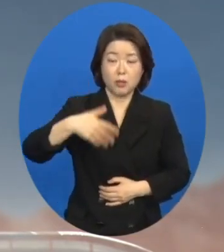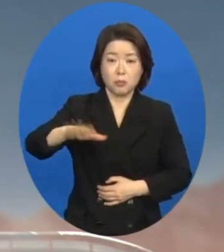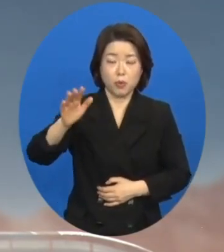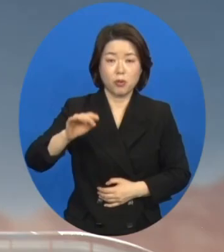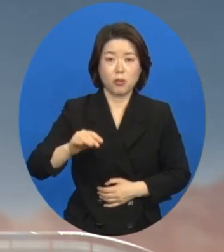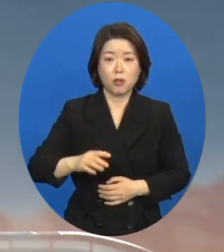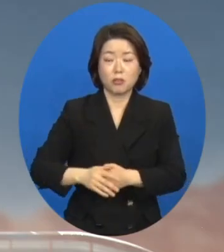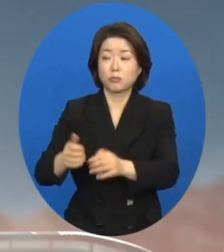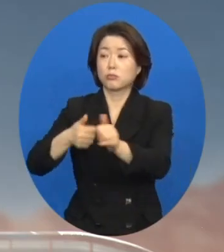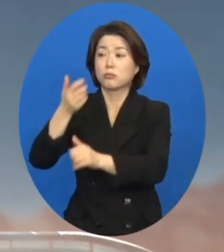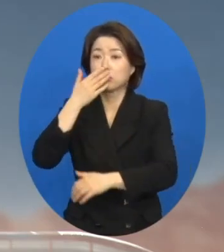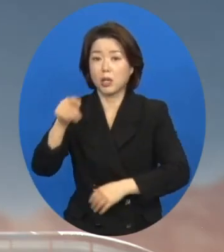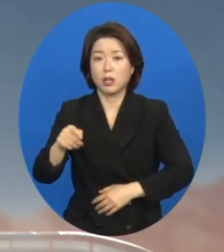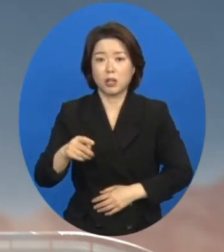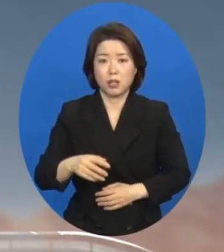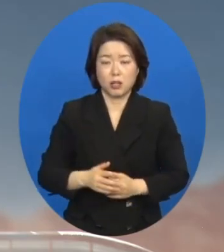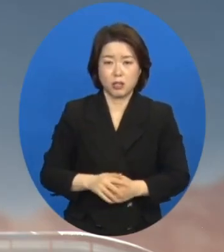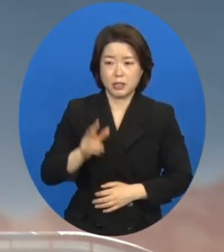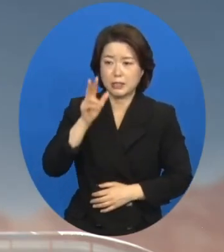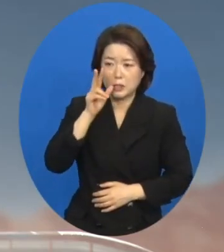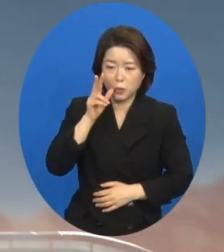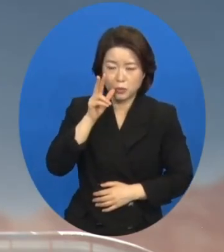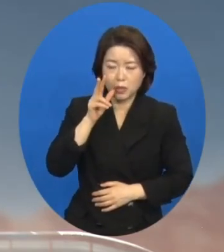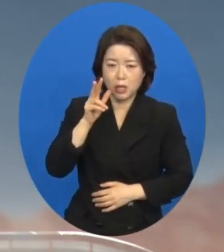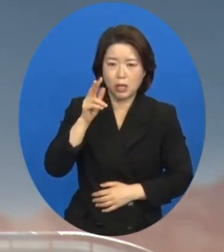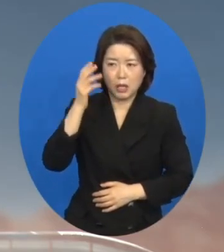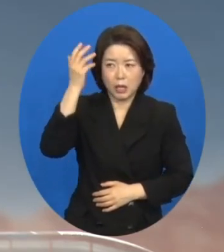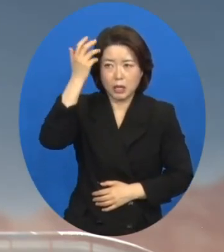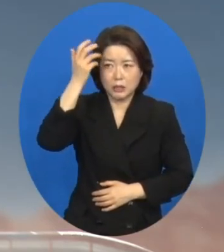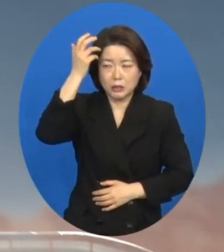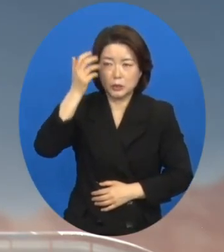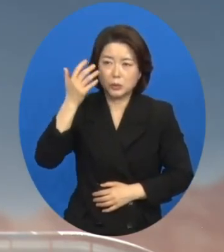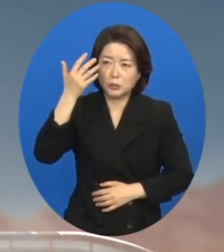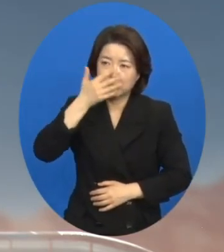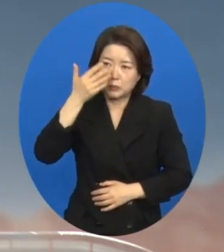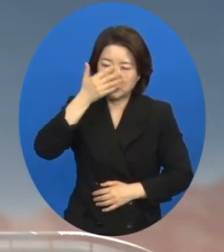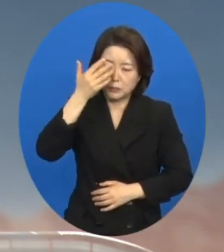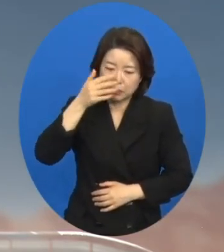거야. 여호수아가 그렇게 당한 거 아닙니까?